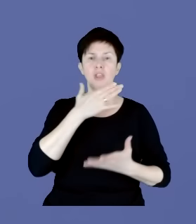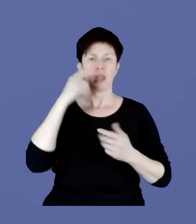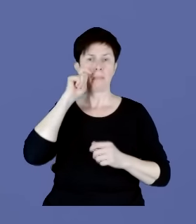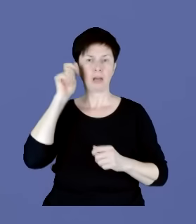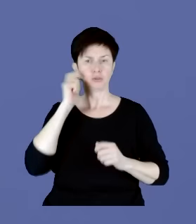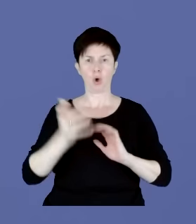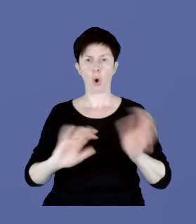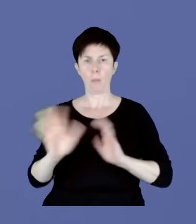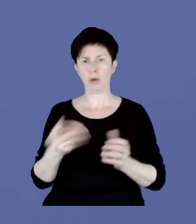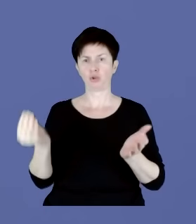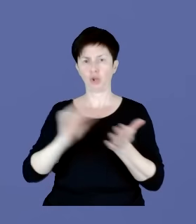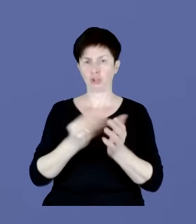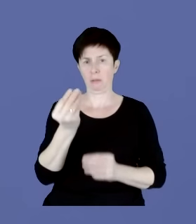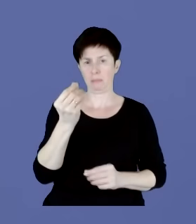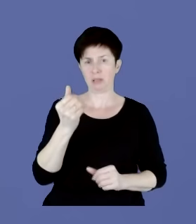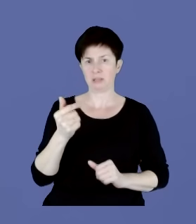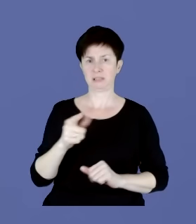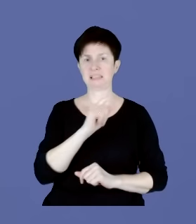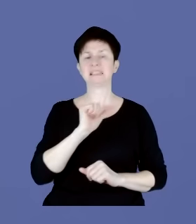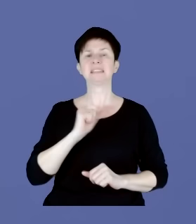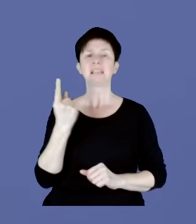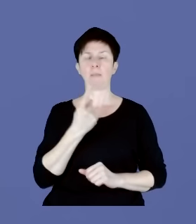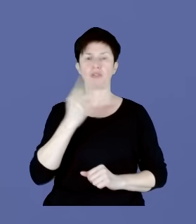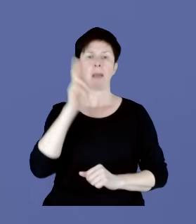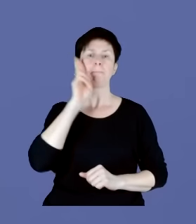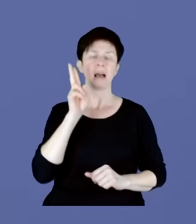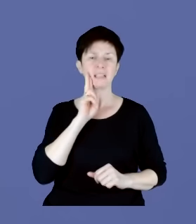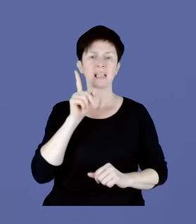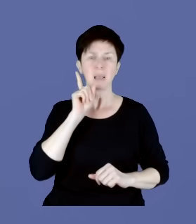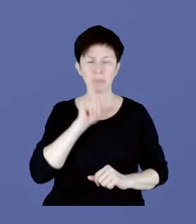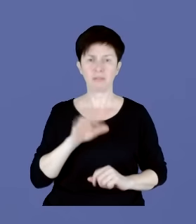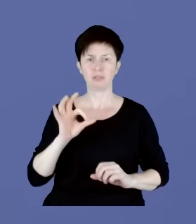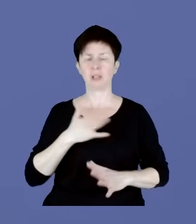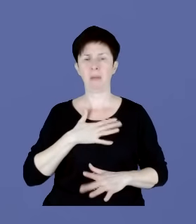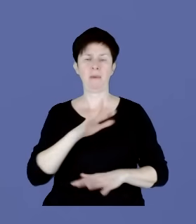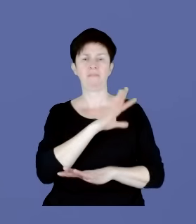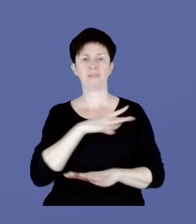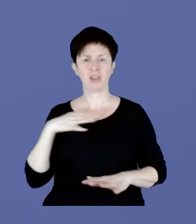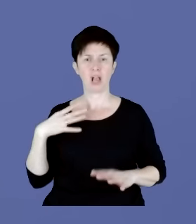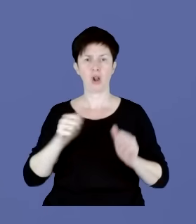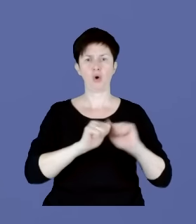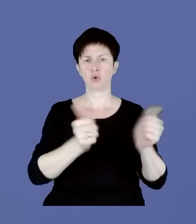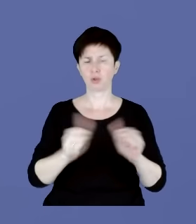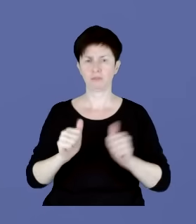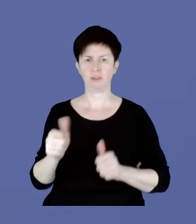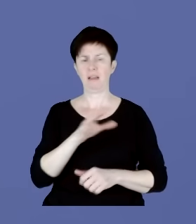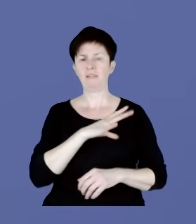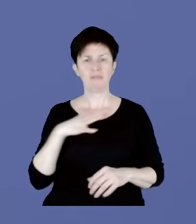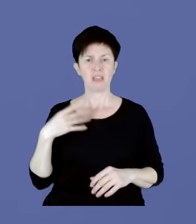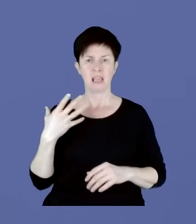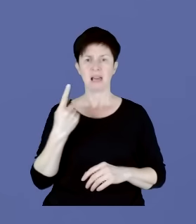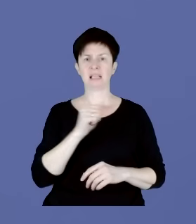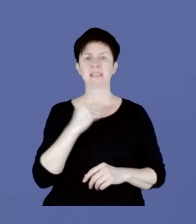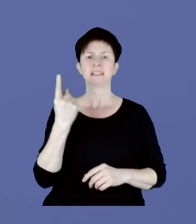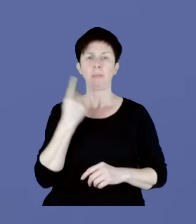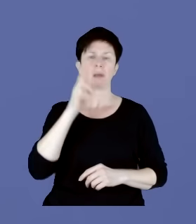środkami finansowymi. Przecież te samotne mamy, naprawdę dzisiaj mamy wiele rozwodów, wiele tak naprawdę samotnych mam, które wychowują